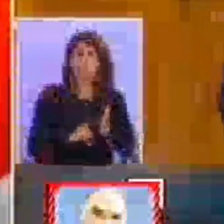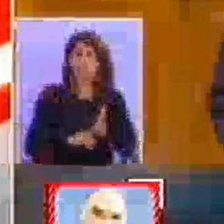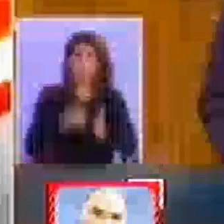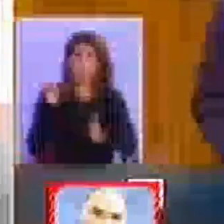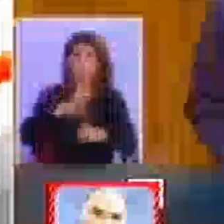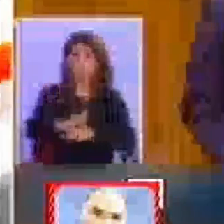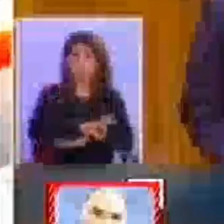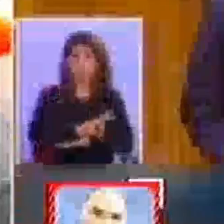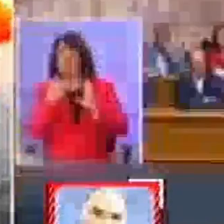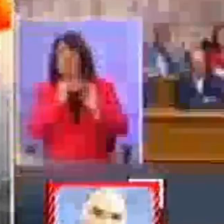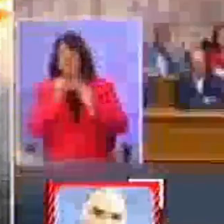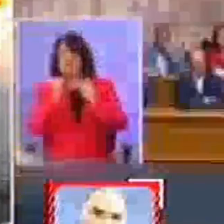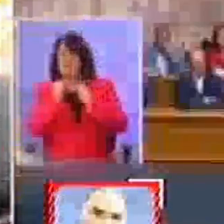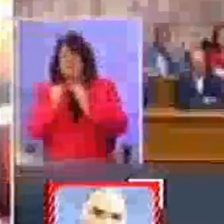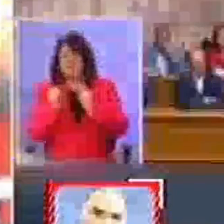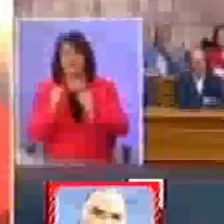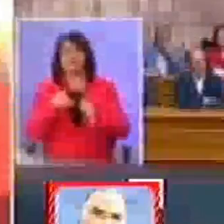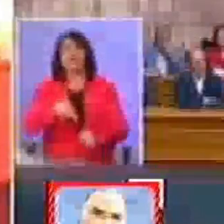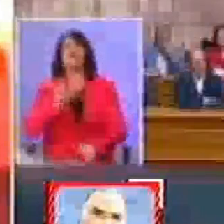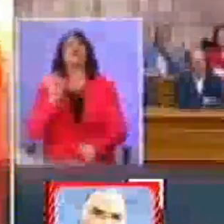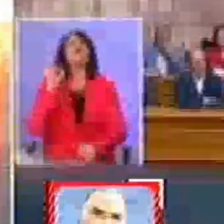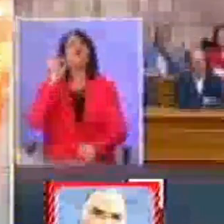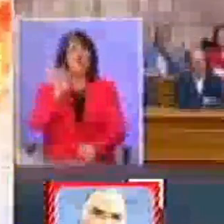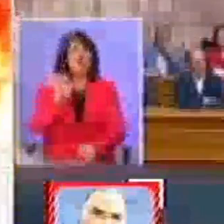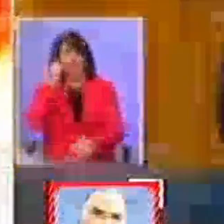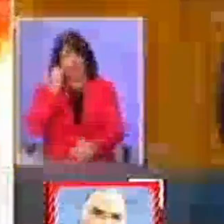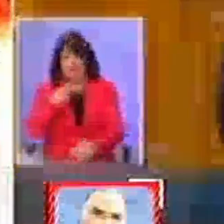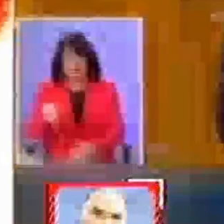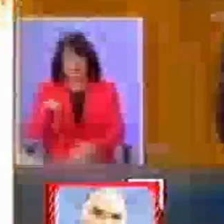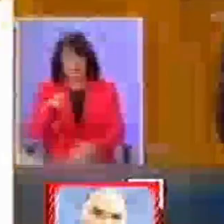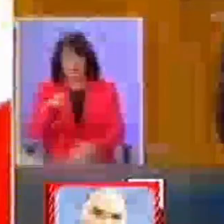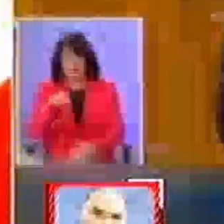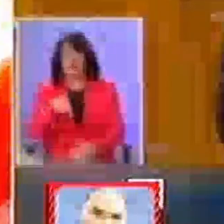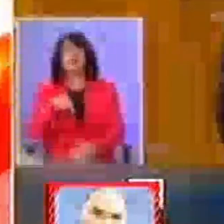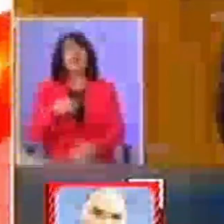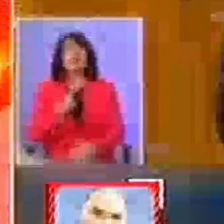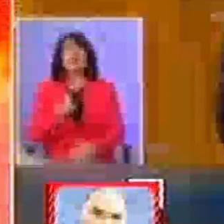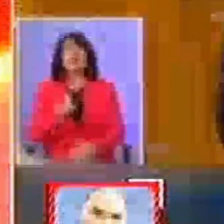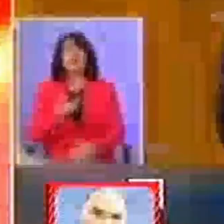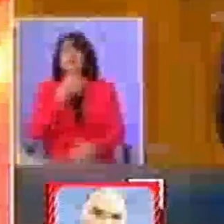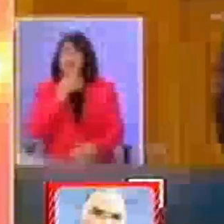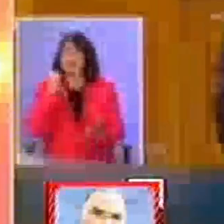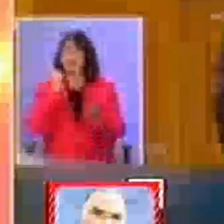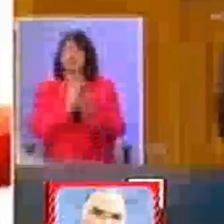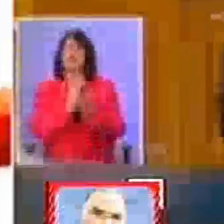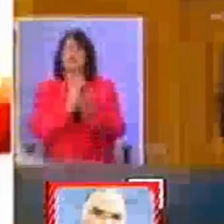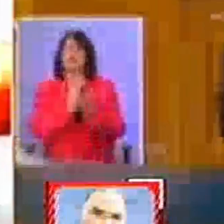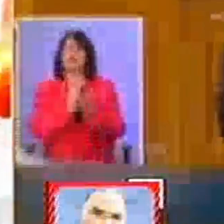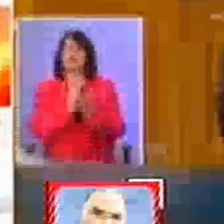με λίστα, ναι, και είναι τώρα δίπλα στην Γεροβασίλη υπουργός του